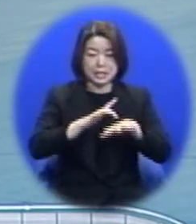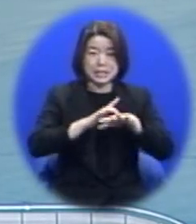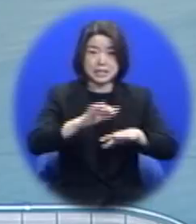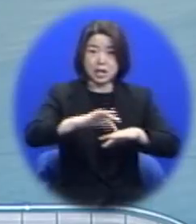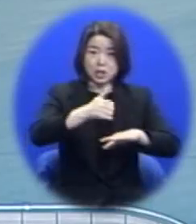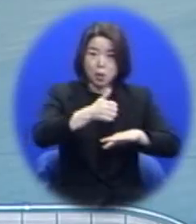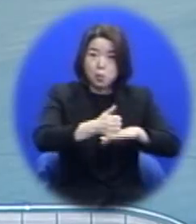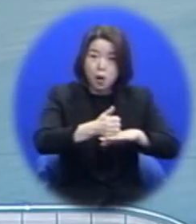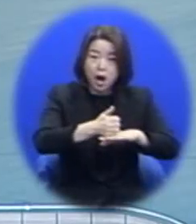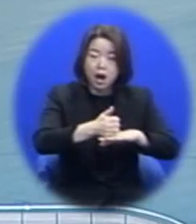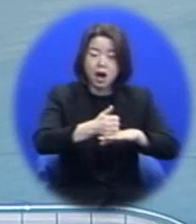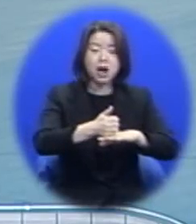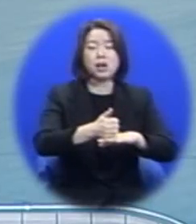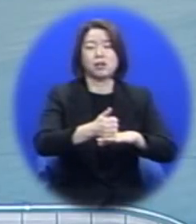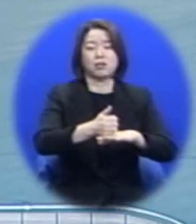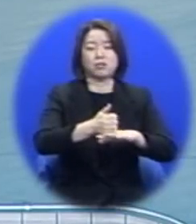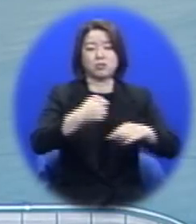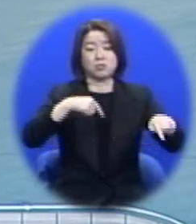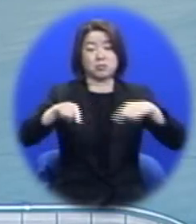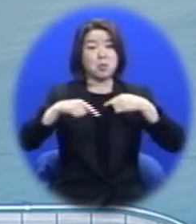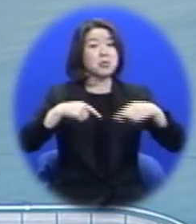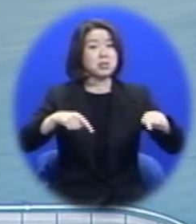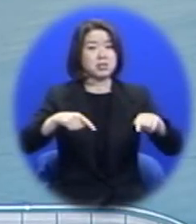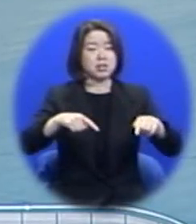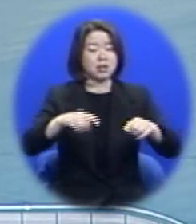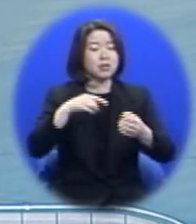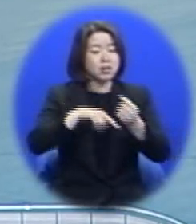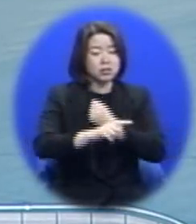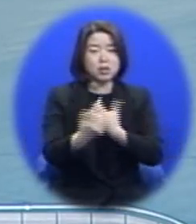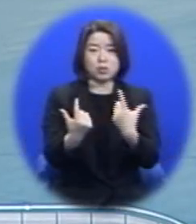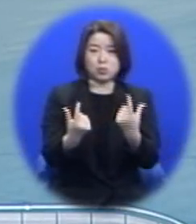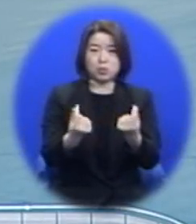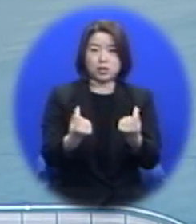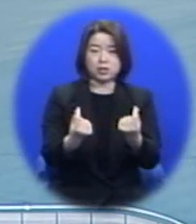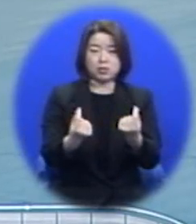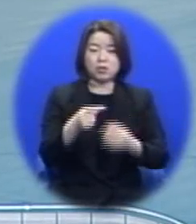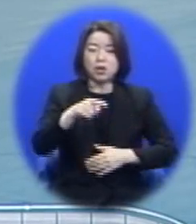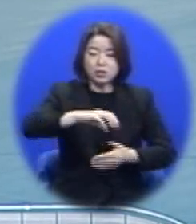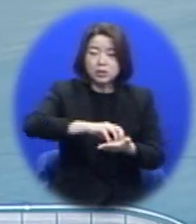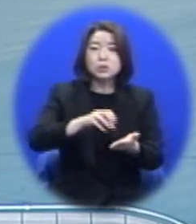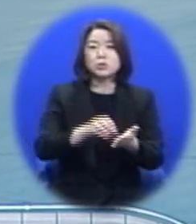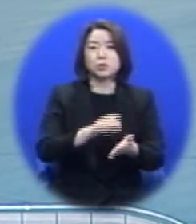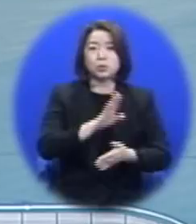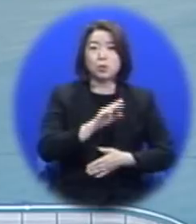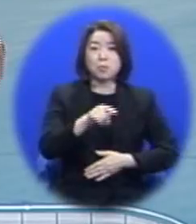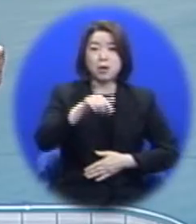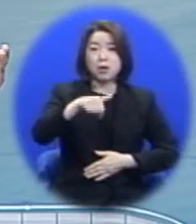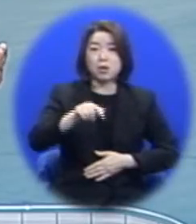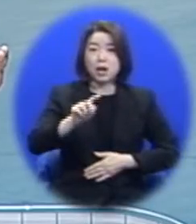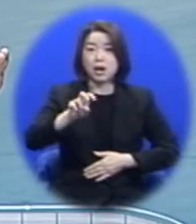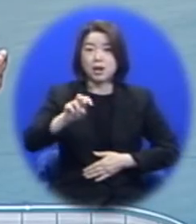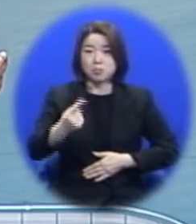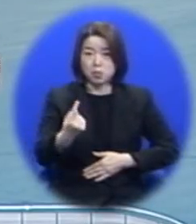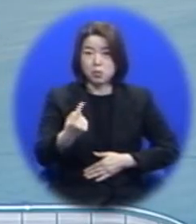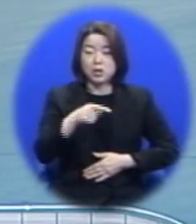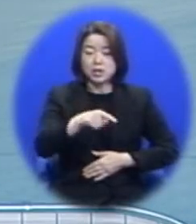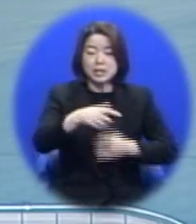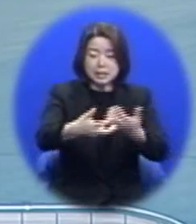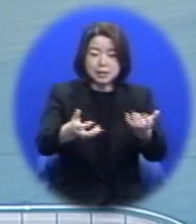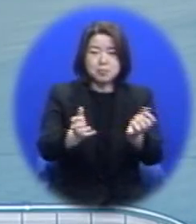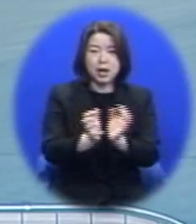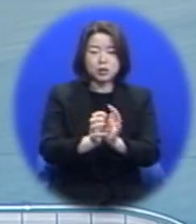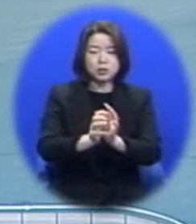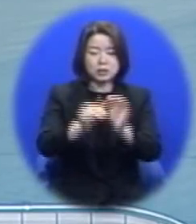사탄이 통치하는 도시라는 뜻이죠. 그 정도로 이 버가모라는 도시는 우상 숭배가 극심했고